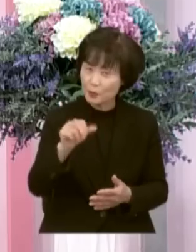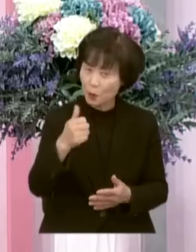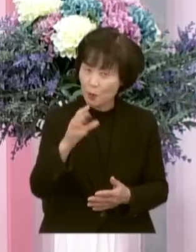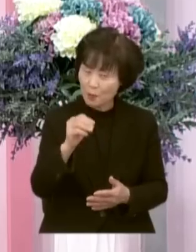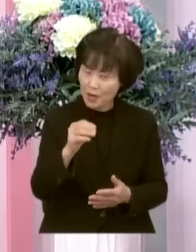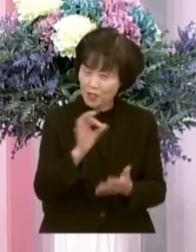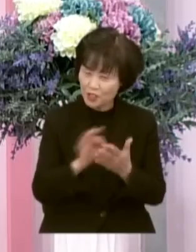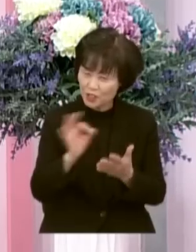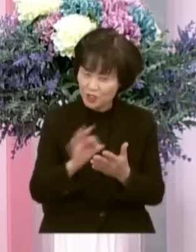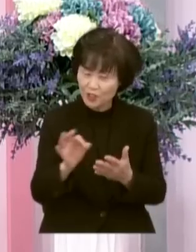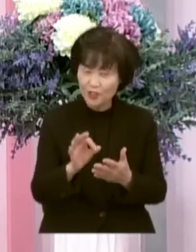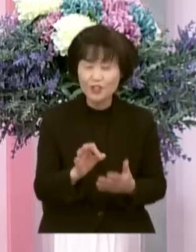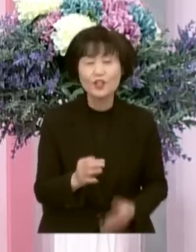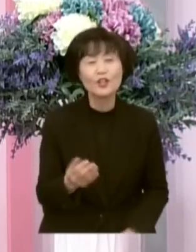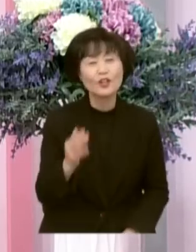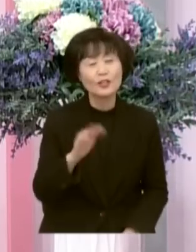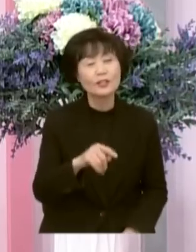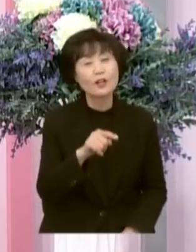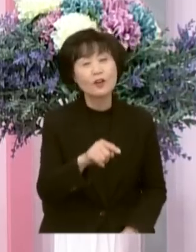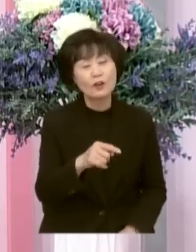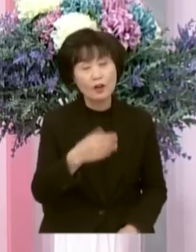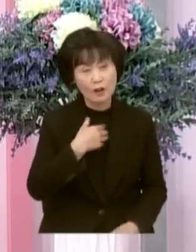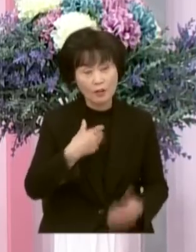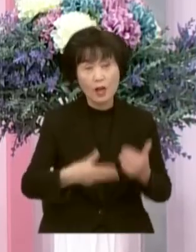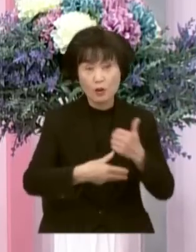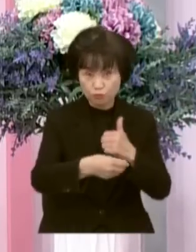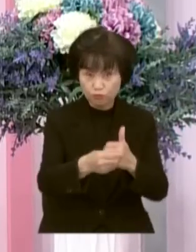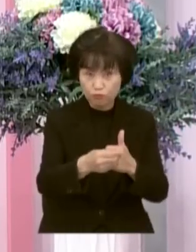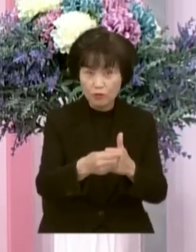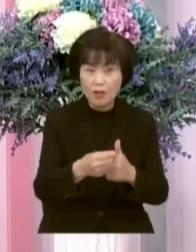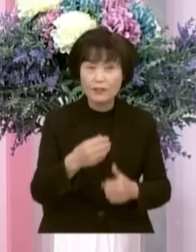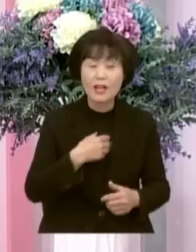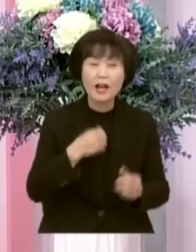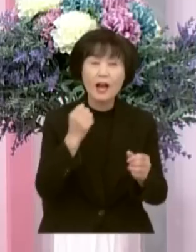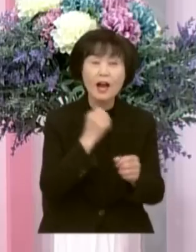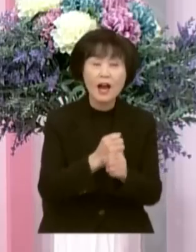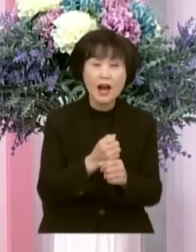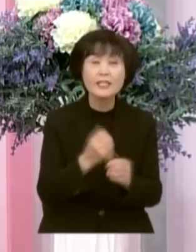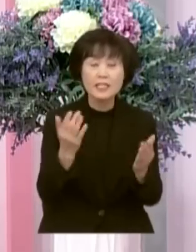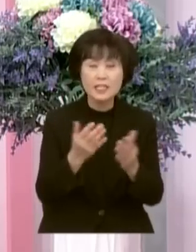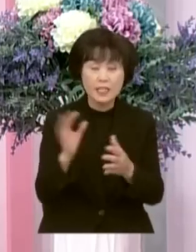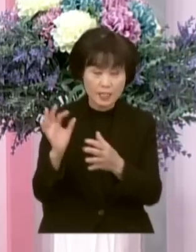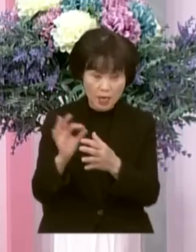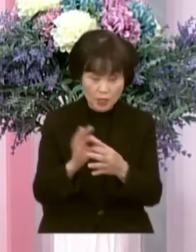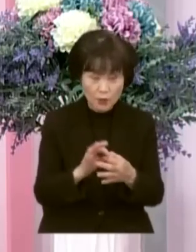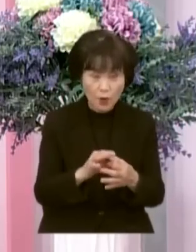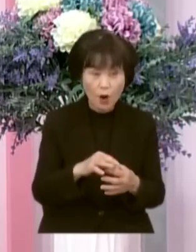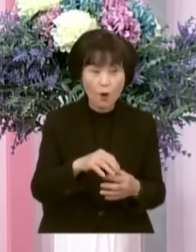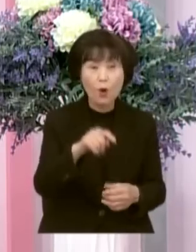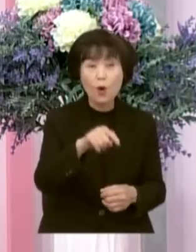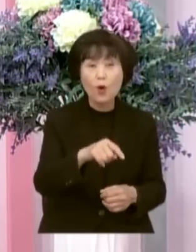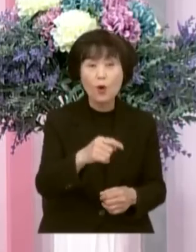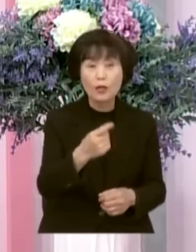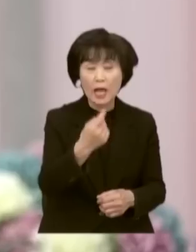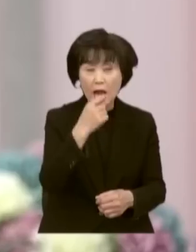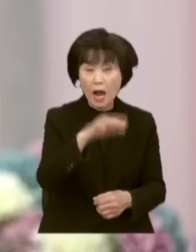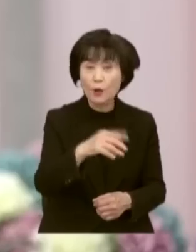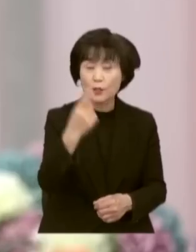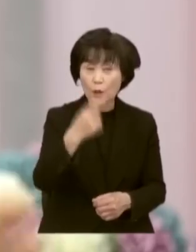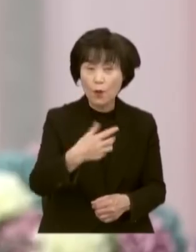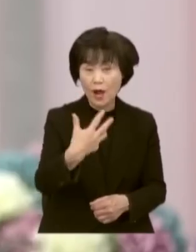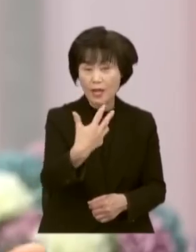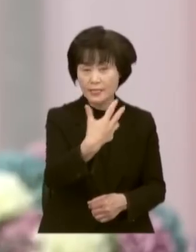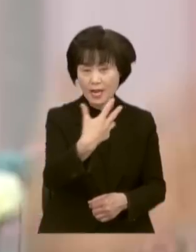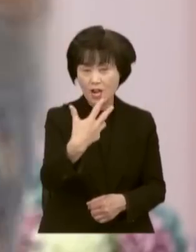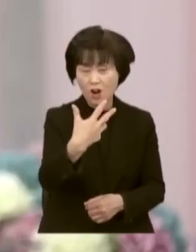1,500만 원만 메꿔지면 이제 살만하잖아요. 그러면서 제가 하는 거는 기적중국어는 계속하고 와가지고 여기서 촬영을 해달라는 거예요.